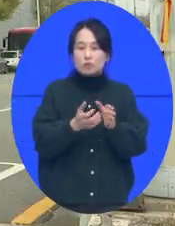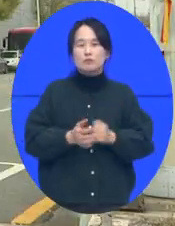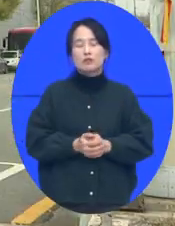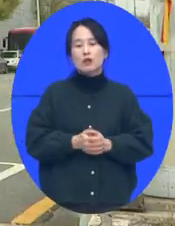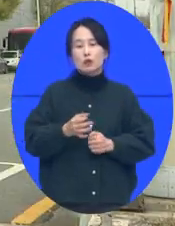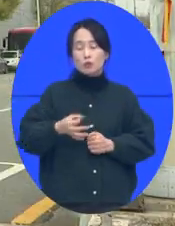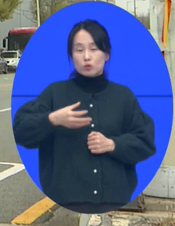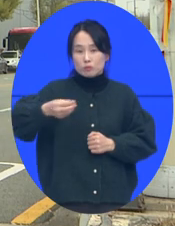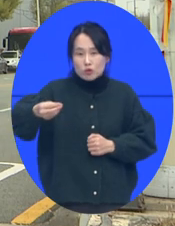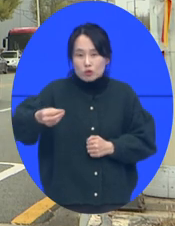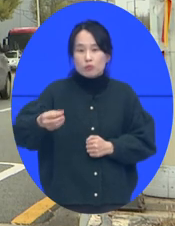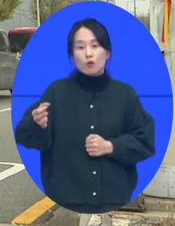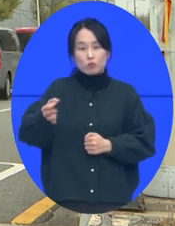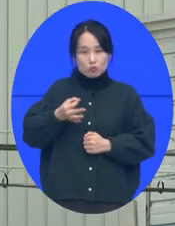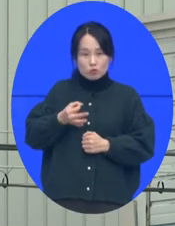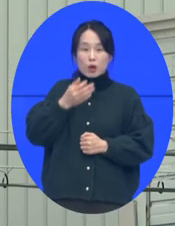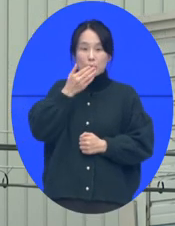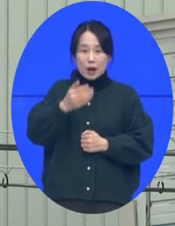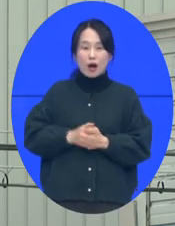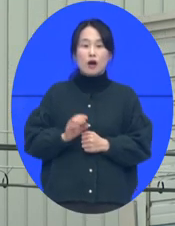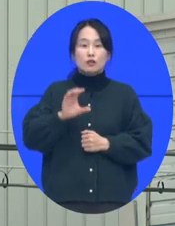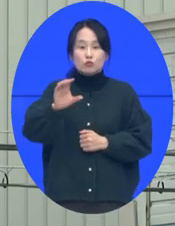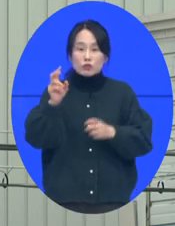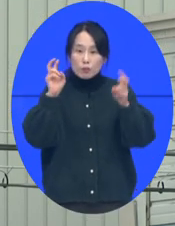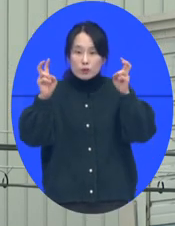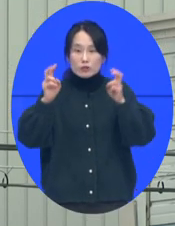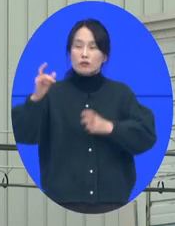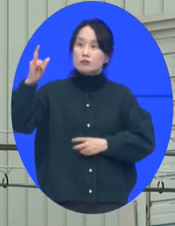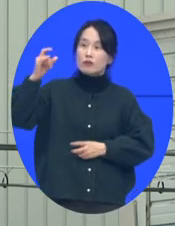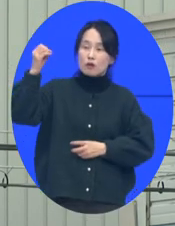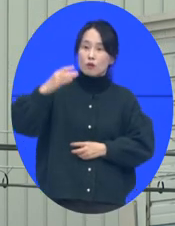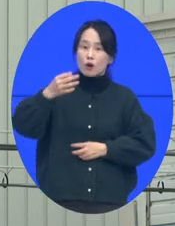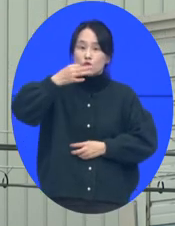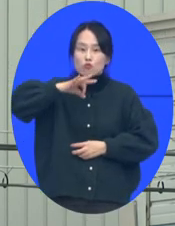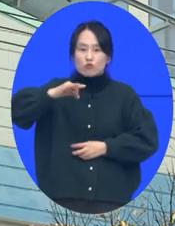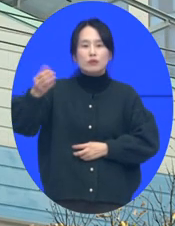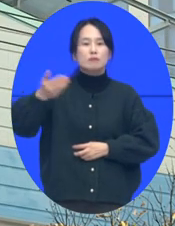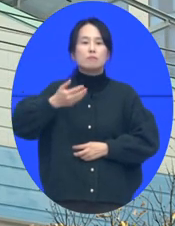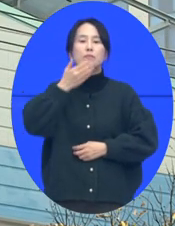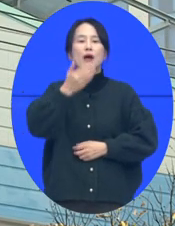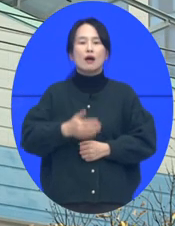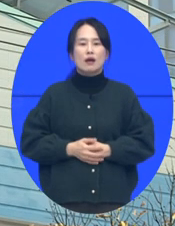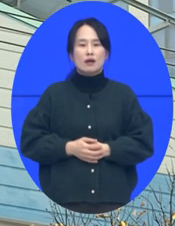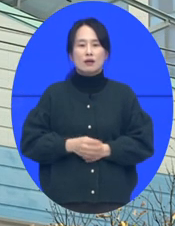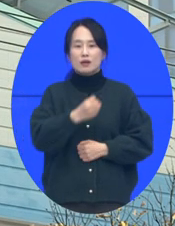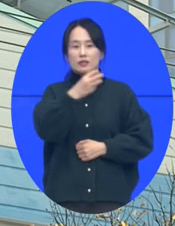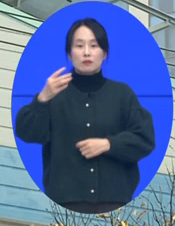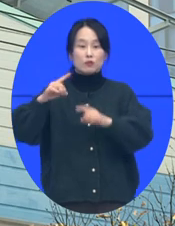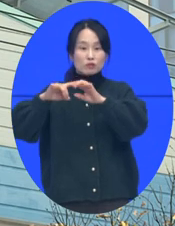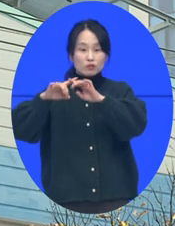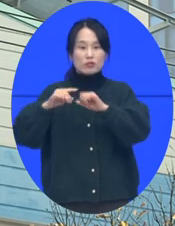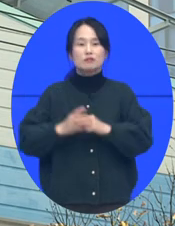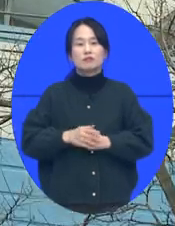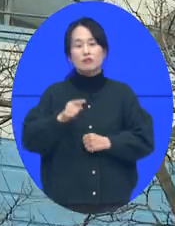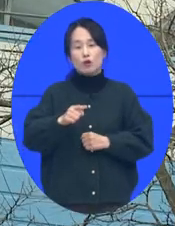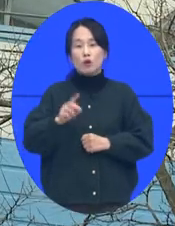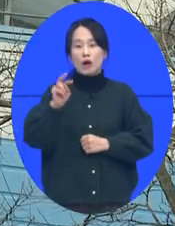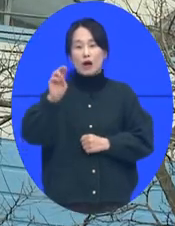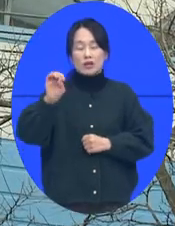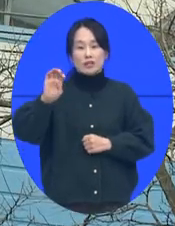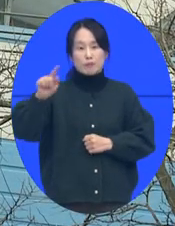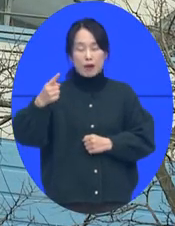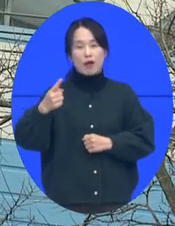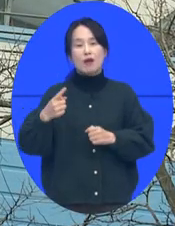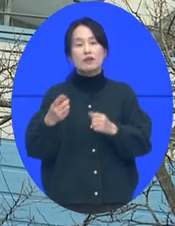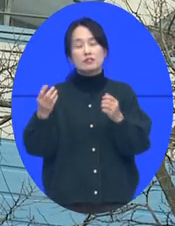빌려주면 임대료 수입을 얻게 되고 투자 기업은 태양광 투자 수익을 받을 수 있습니다. 삼성전자는 아리백을 이행할 수 있게 되고